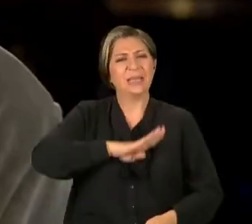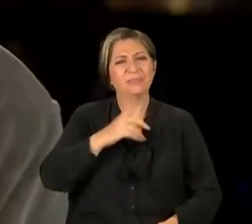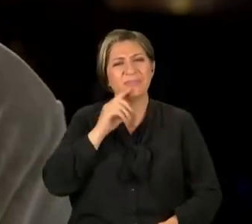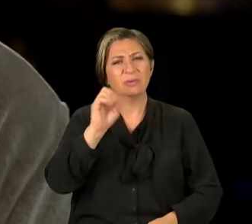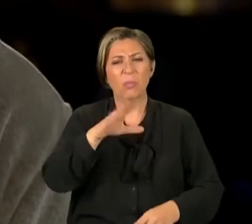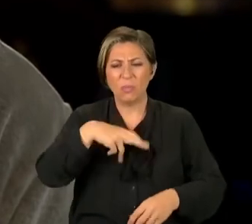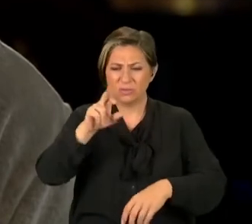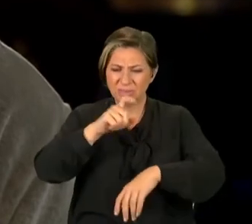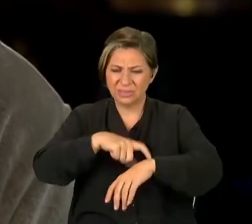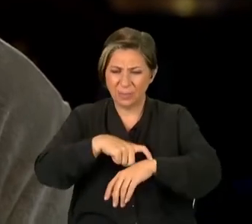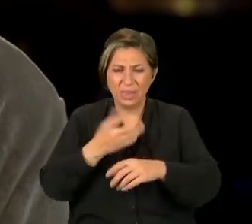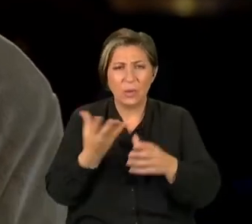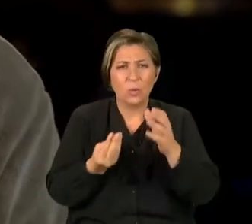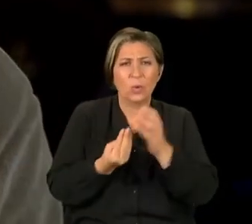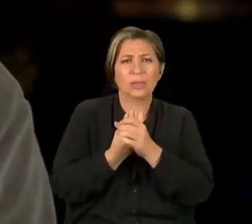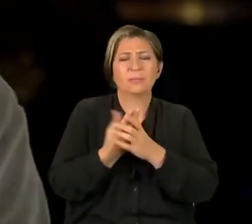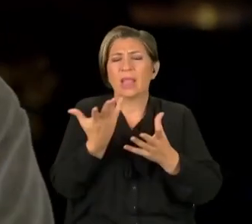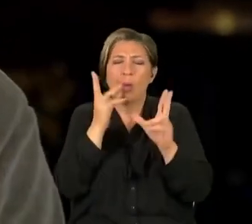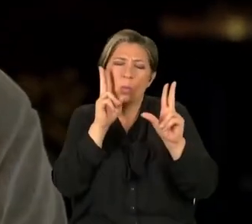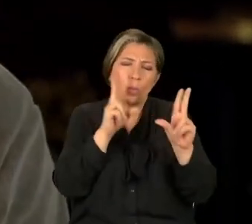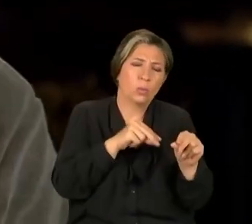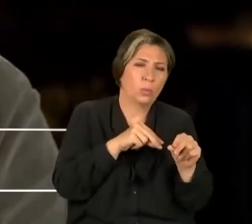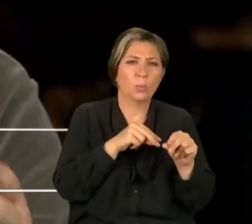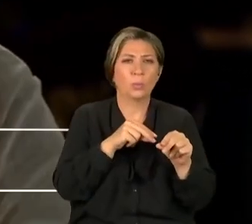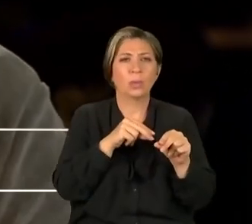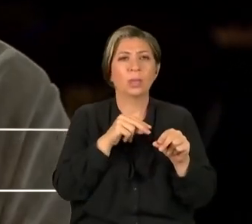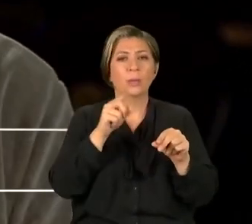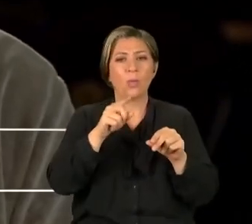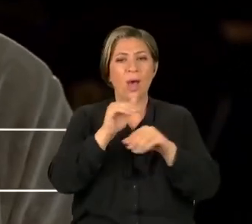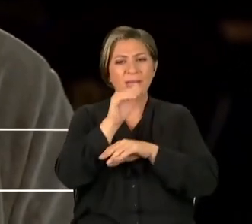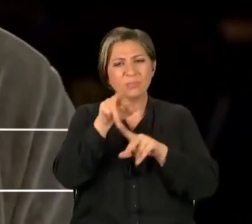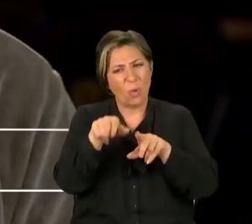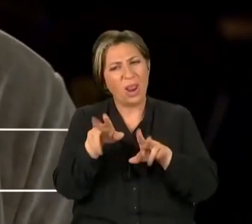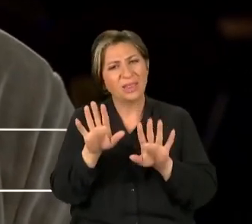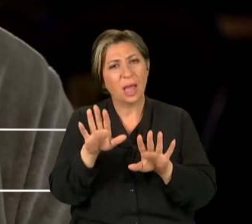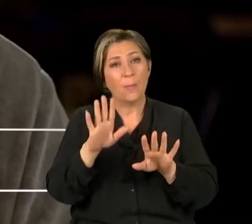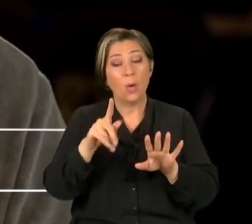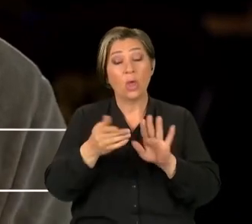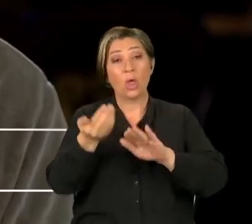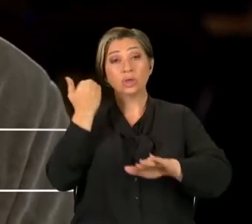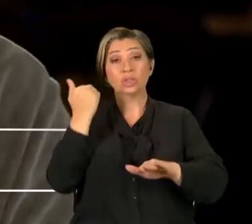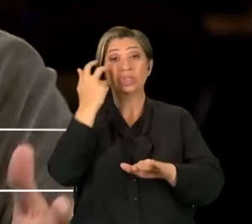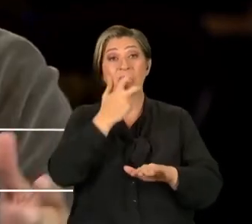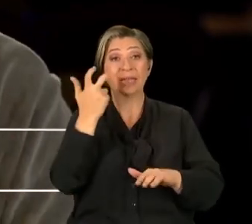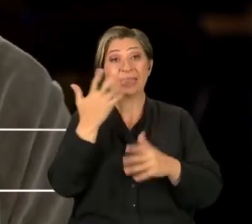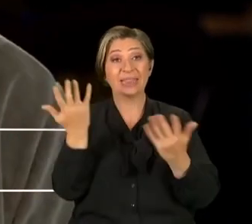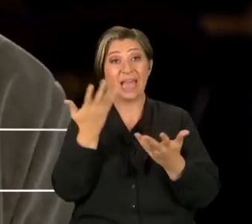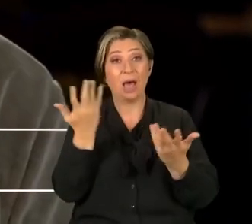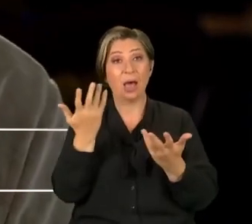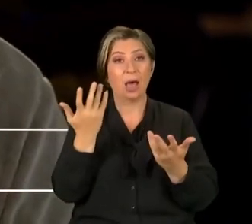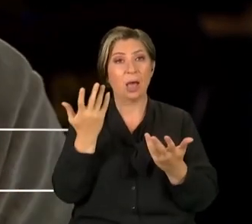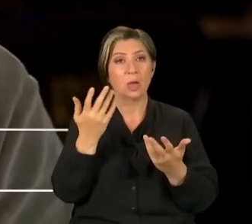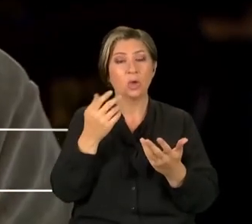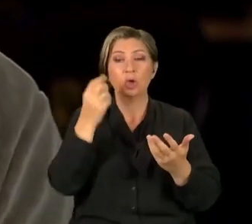yere harcadığımızı Hayat tarzında bu yöndeydi fakat Ondan önceki şarkılarda daha Aslında böyle